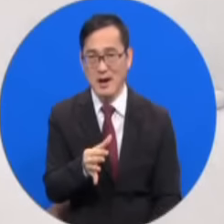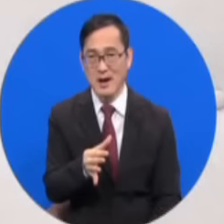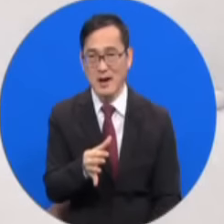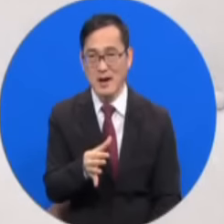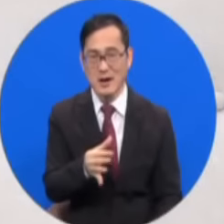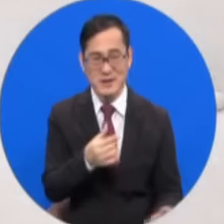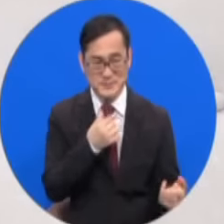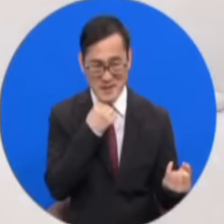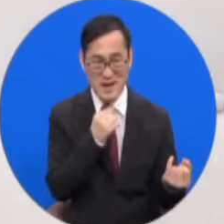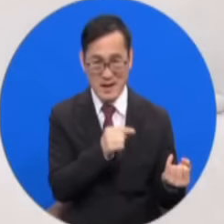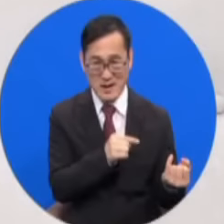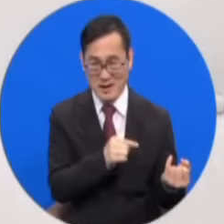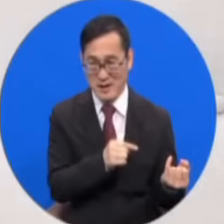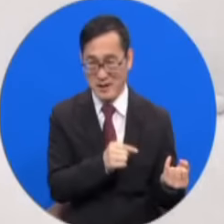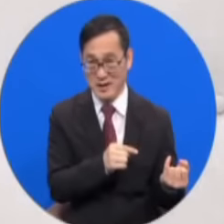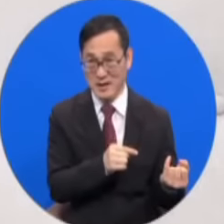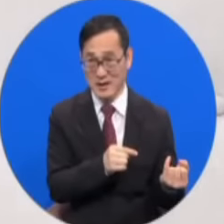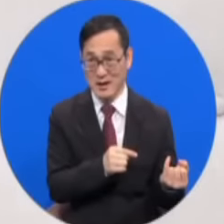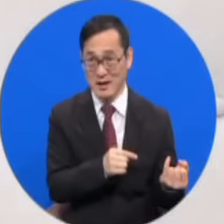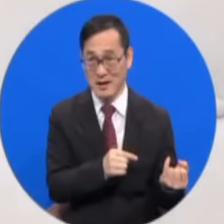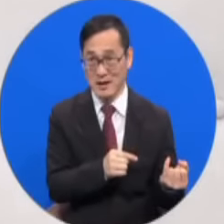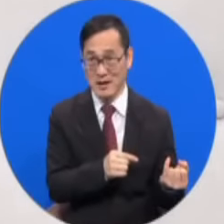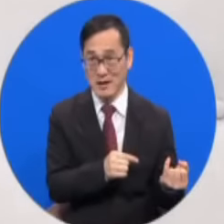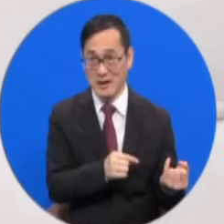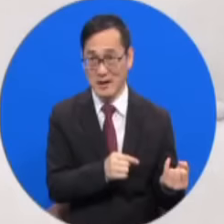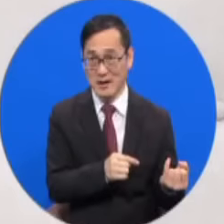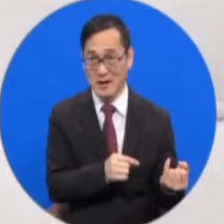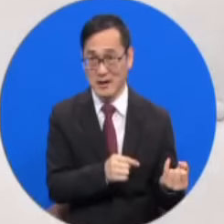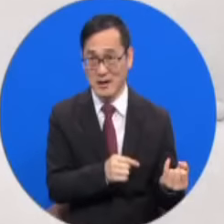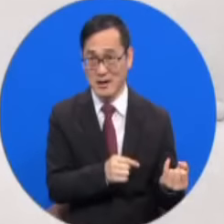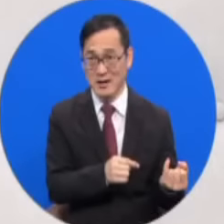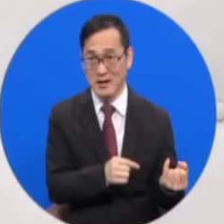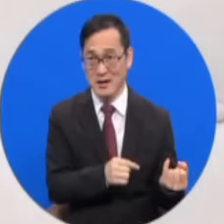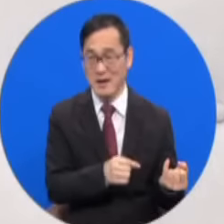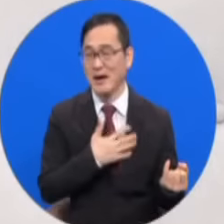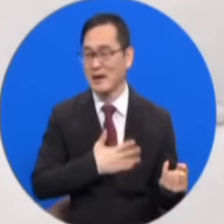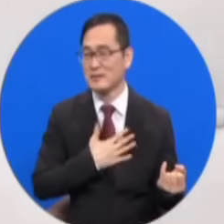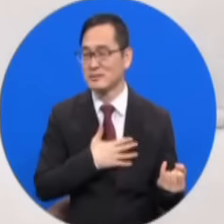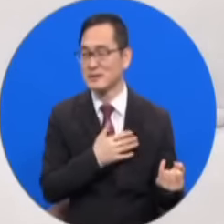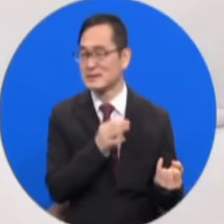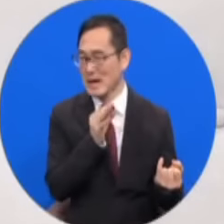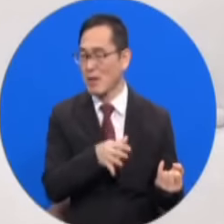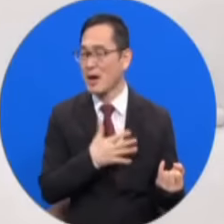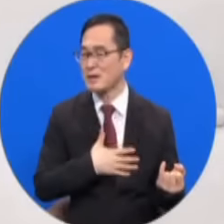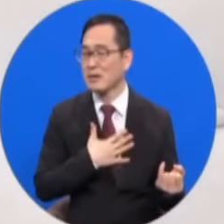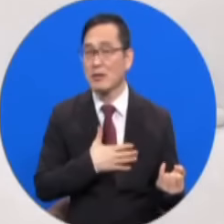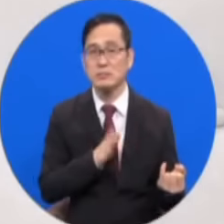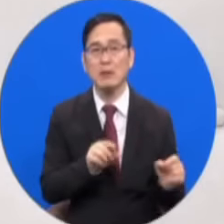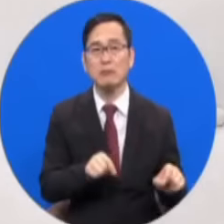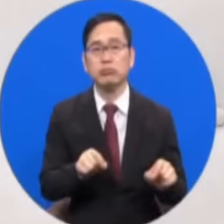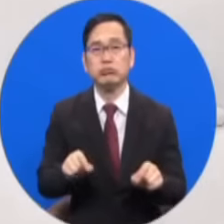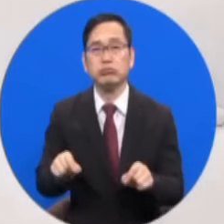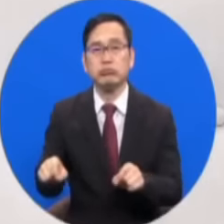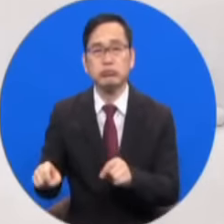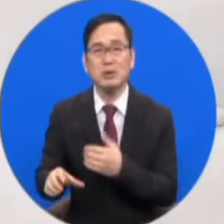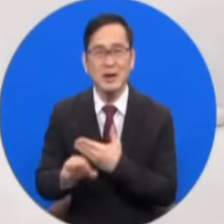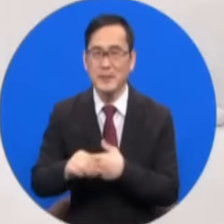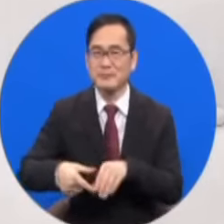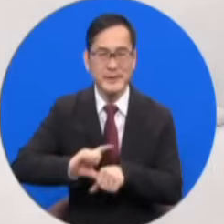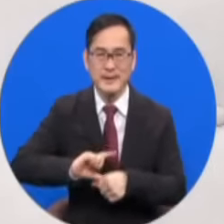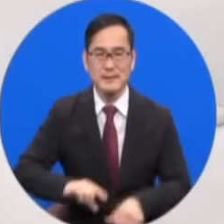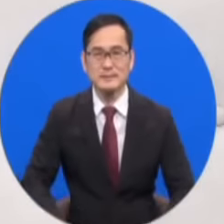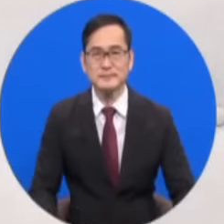김여사 사과하도록 할게 이렇게 말씀을 하셨는데 그 사과가 한 달 두 달 이렇게 늦어지면 의미가 없는 거 아니겠습니까 그렇기